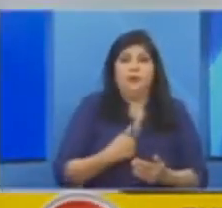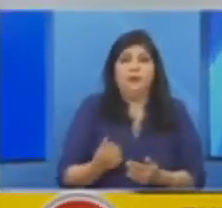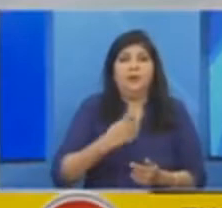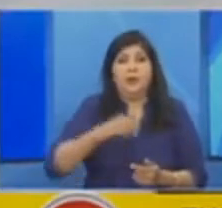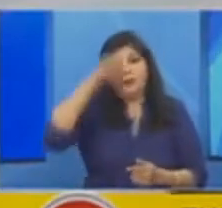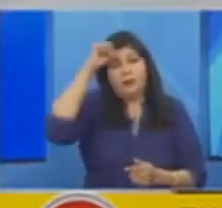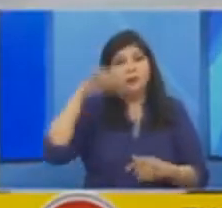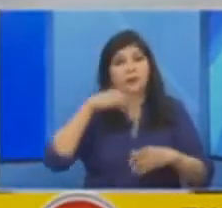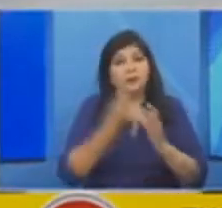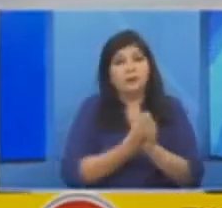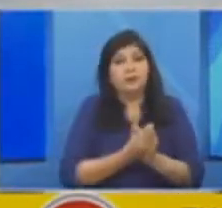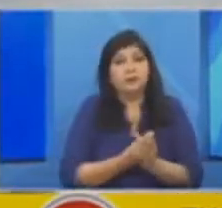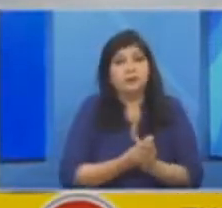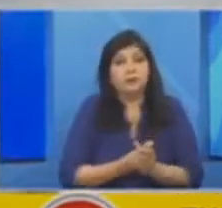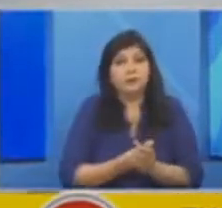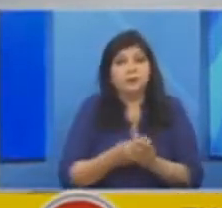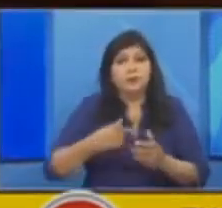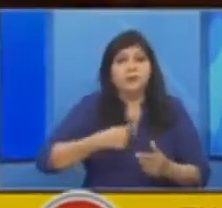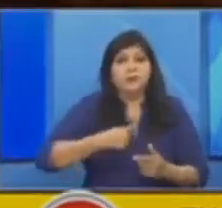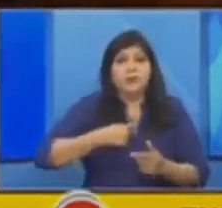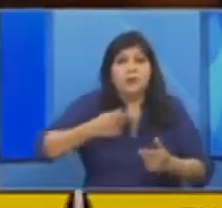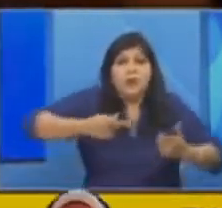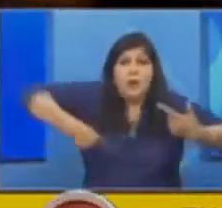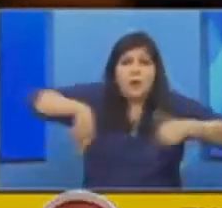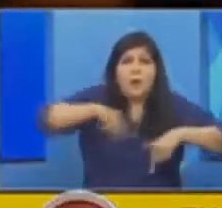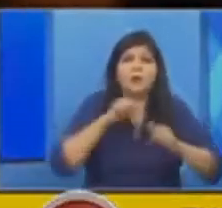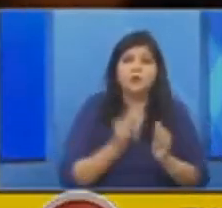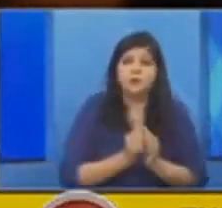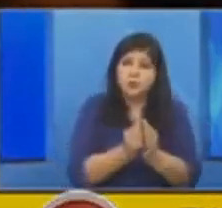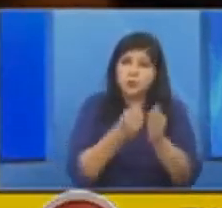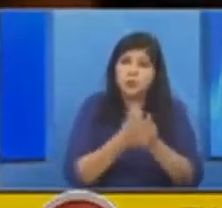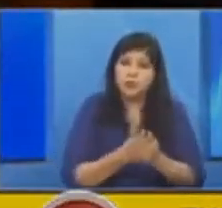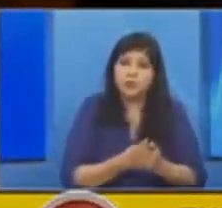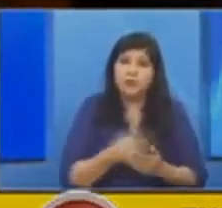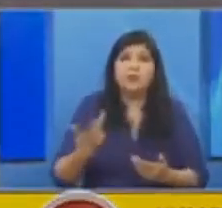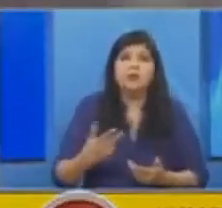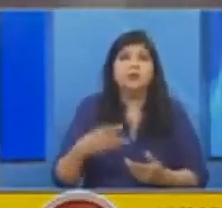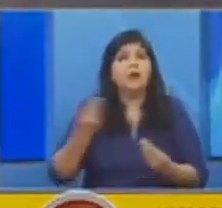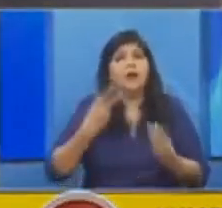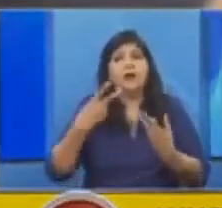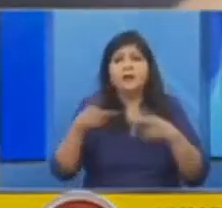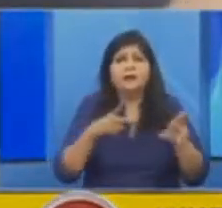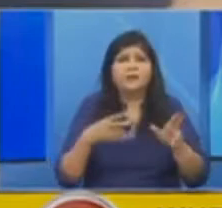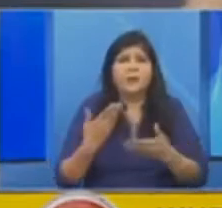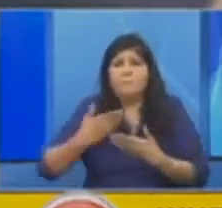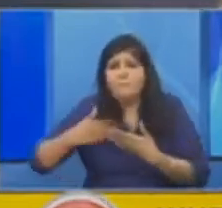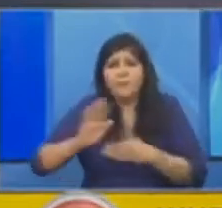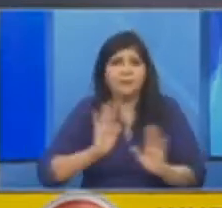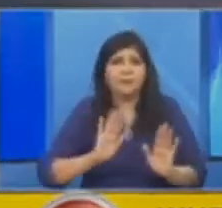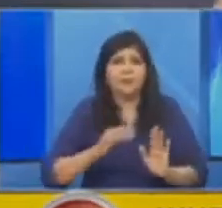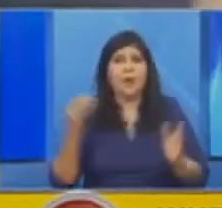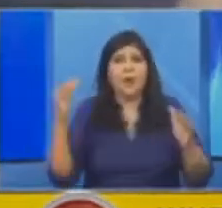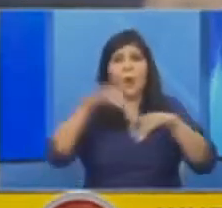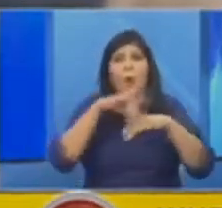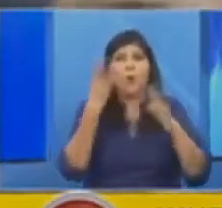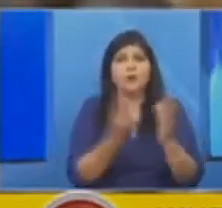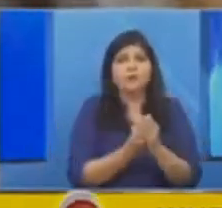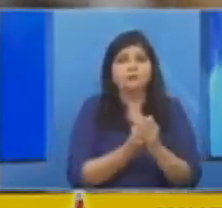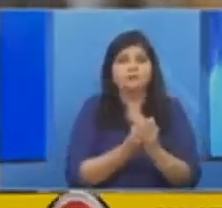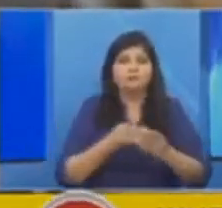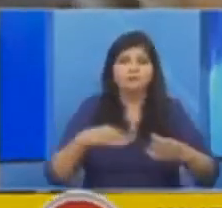भारत जब जन मन का मंत्र बनी रहा है, तो कोई भी खेत्र इससे पीछे कैसे छूट सकता है